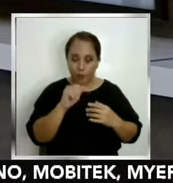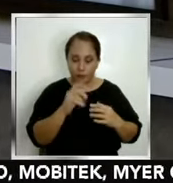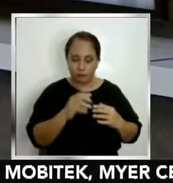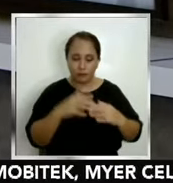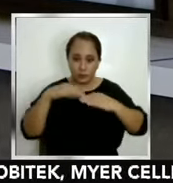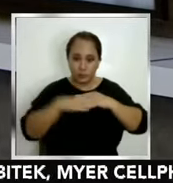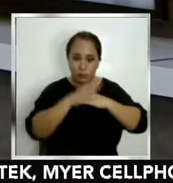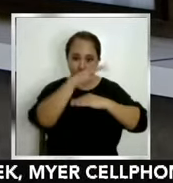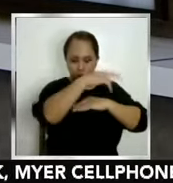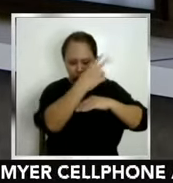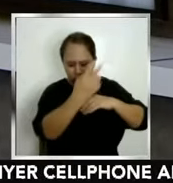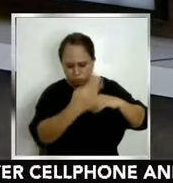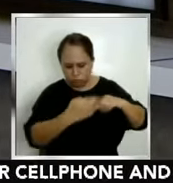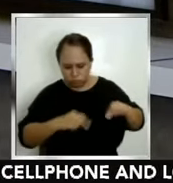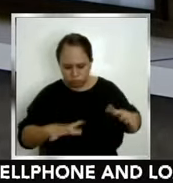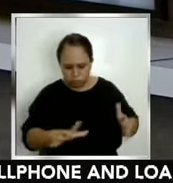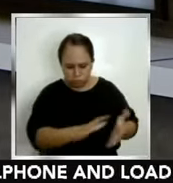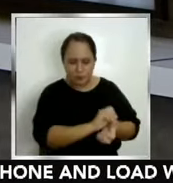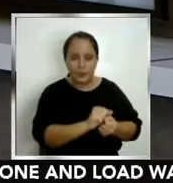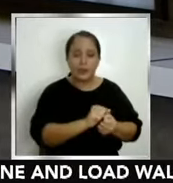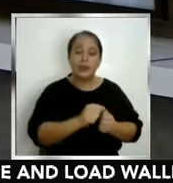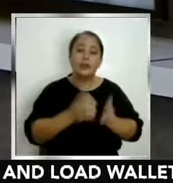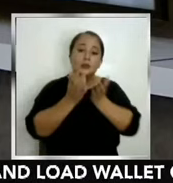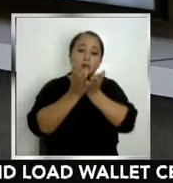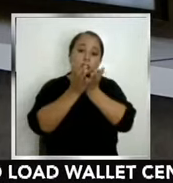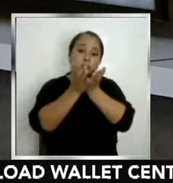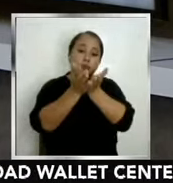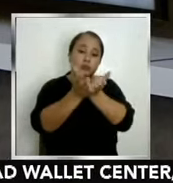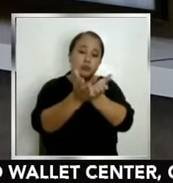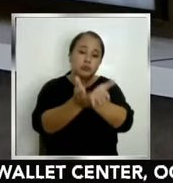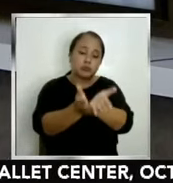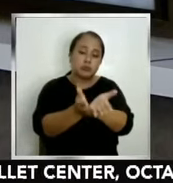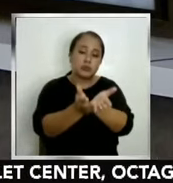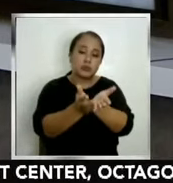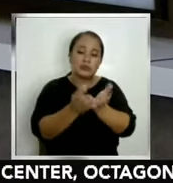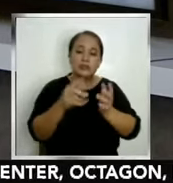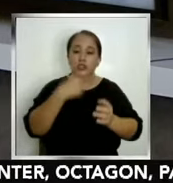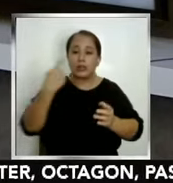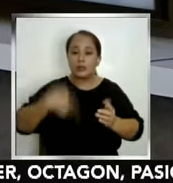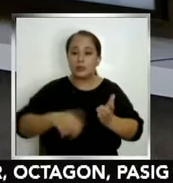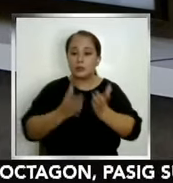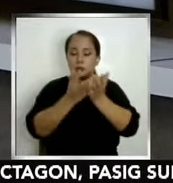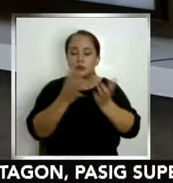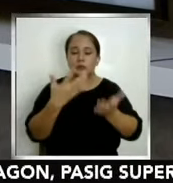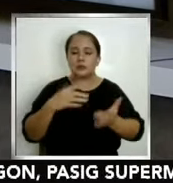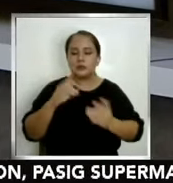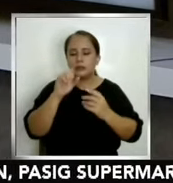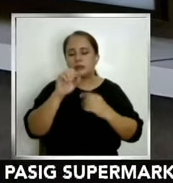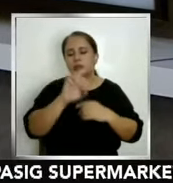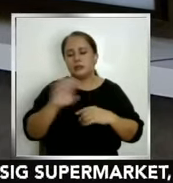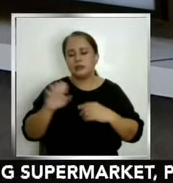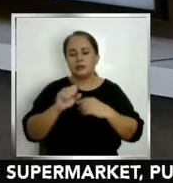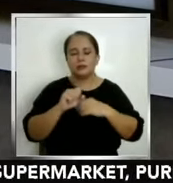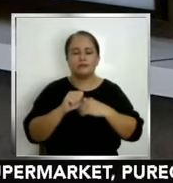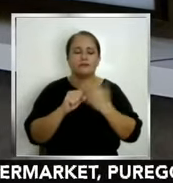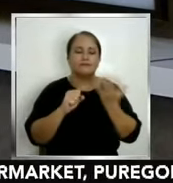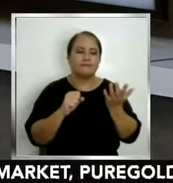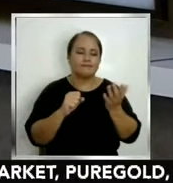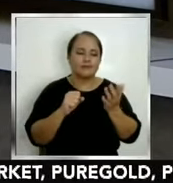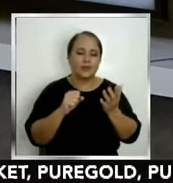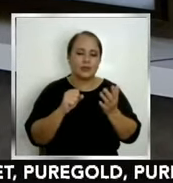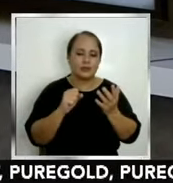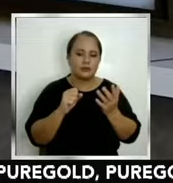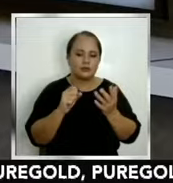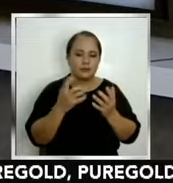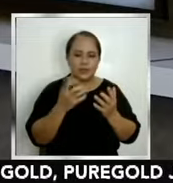ang pagsadsad ng isang Chinese vessel sa Eastern Samar. Baka raw kasi tumapon sa dagat ang mga karga nitong isang uri ng